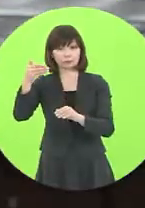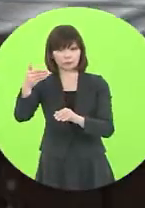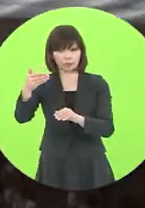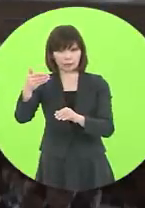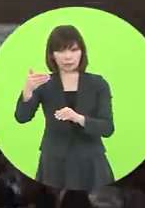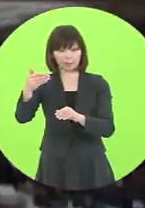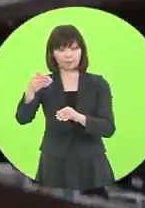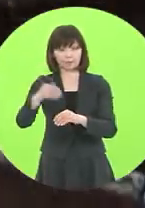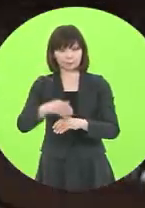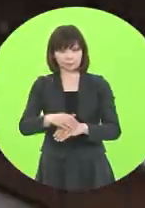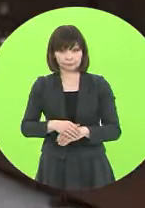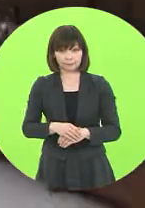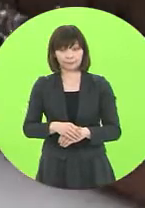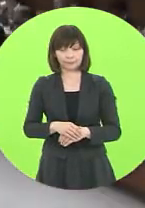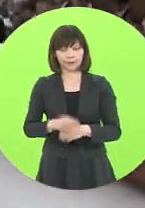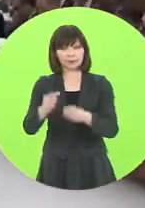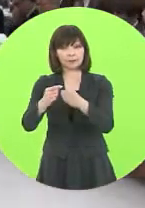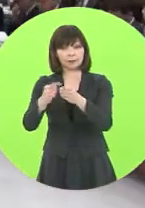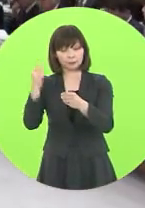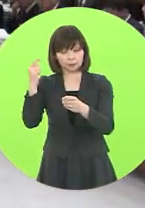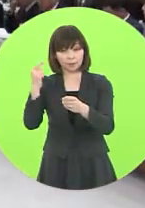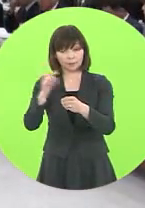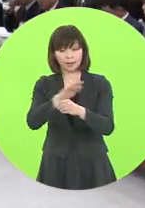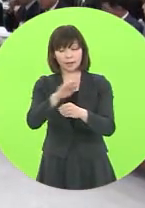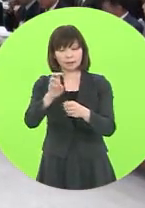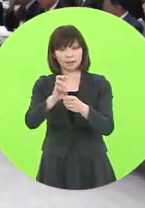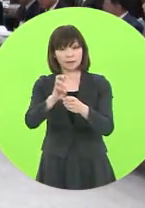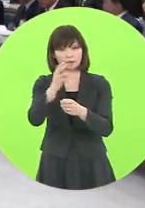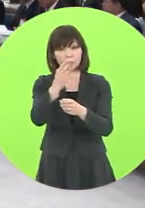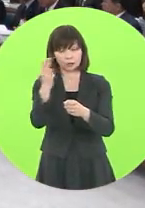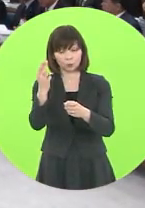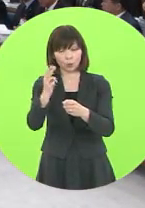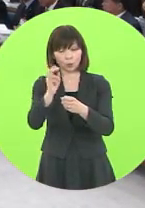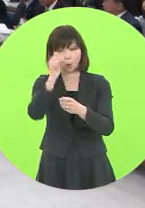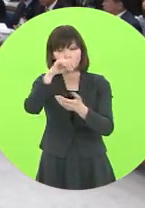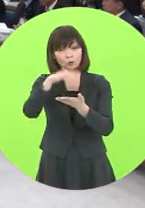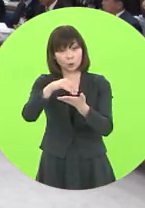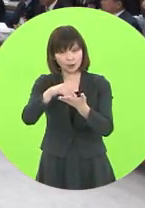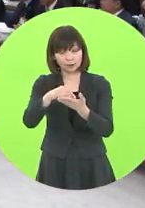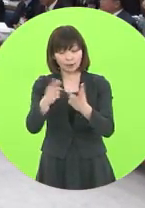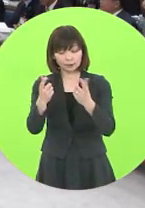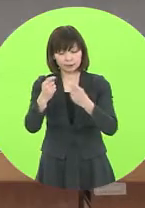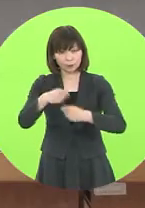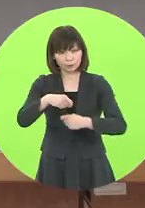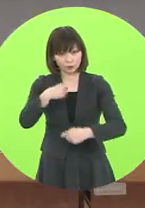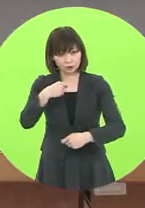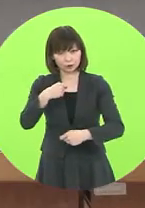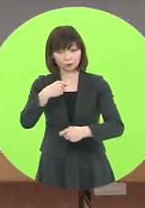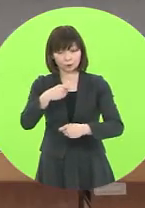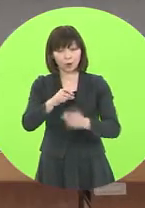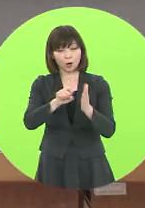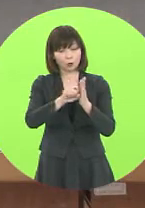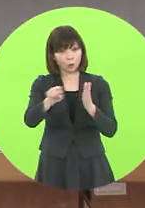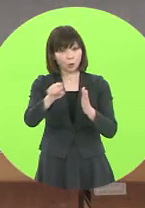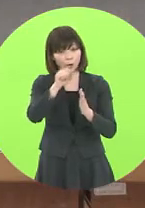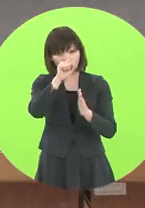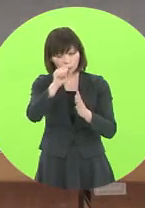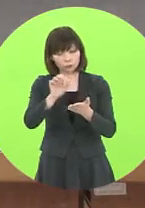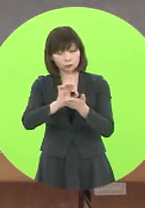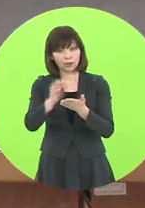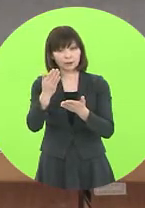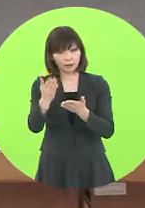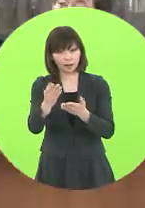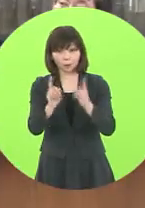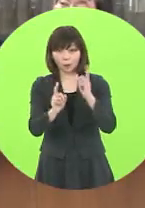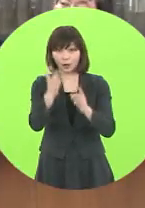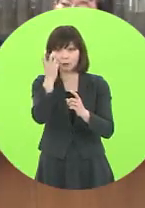別委員会は昨年度平成30年度の県の予算が適正で効率的に使われたのかを審査する専